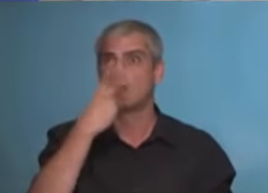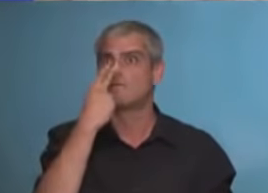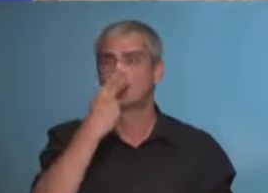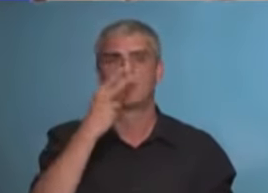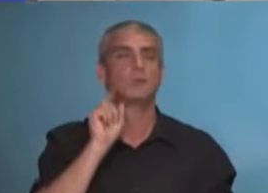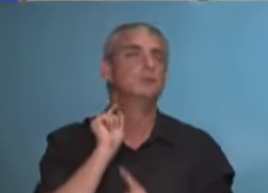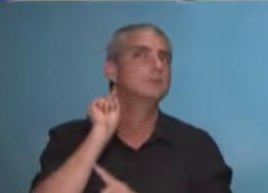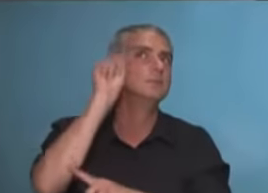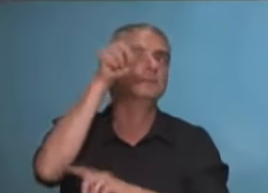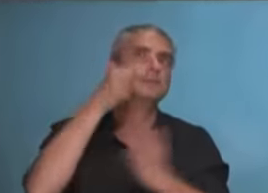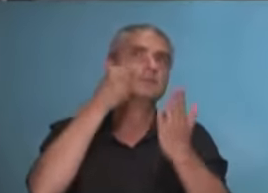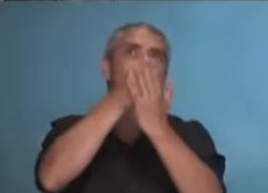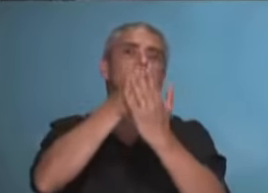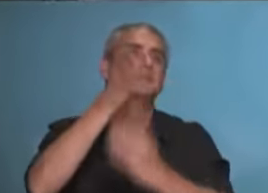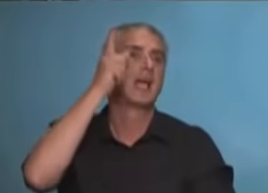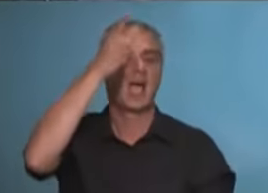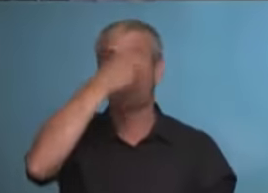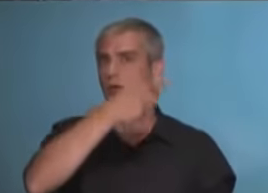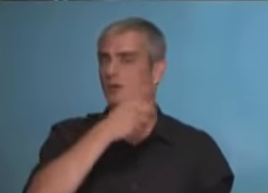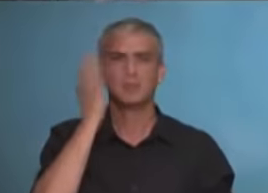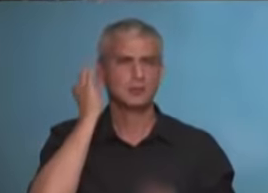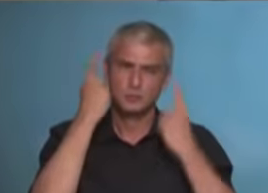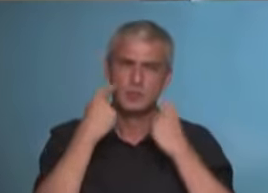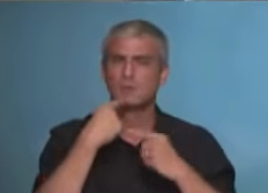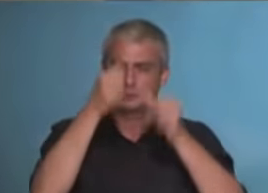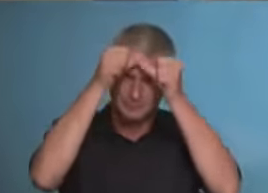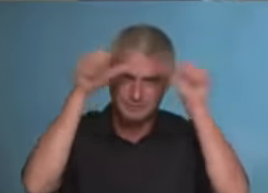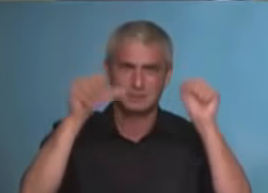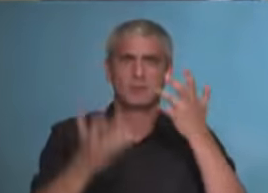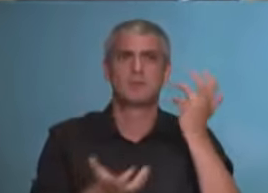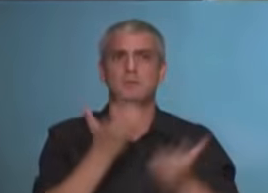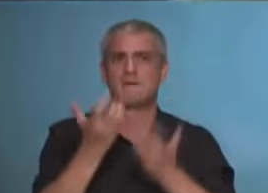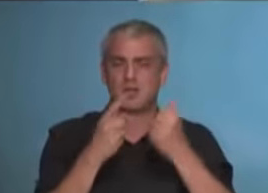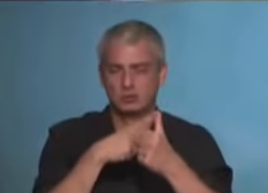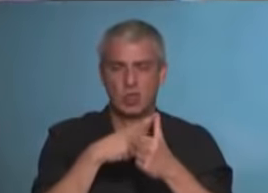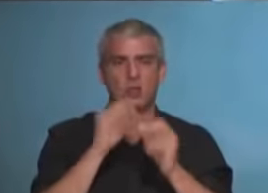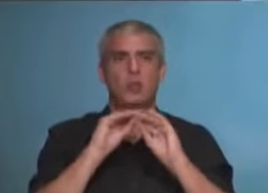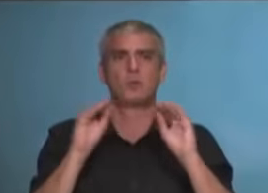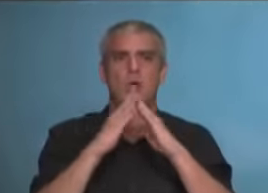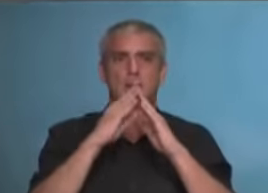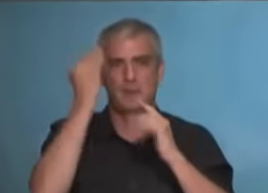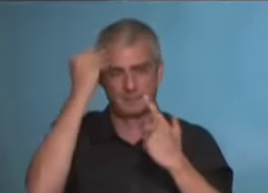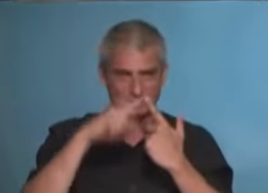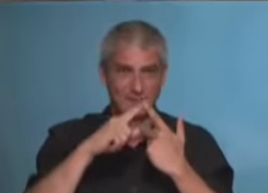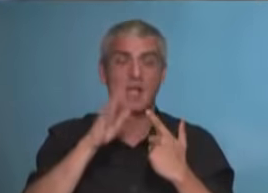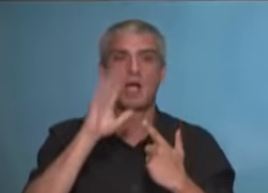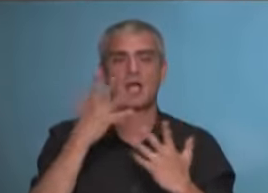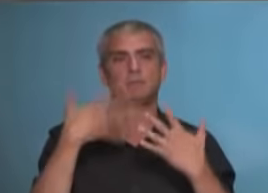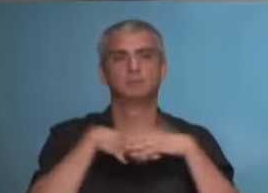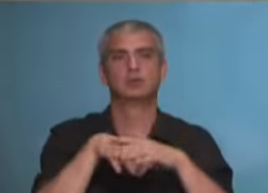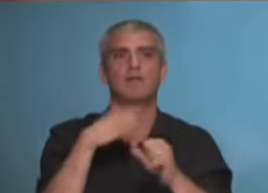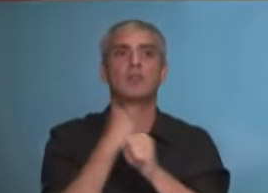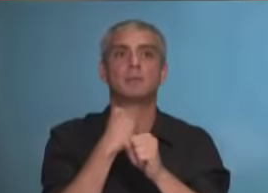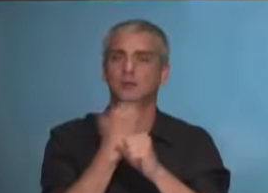מגיעים רחוק מאוד. על הנשים החרדיות נאמרו כל הסטיגמות. מבשלות במטבח, מורות בבתי הספר, כן, גם משתלבות בשוק